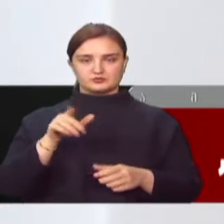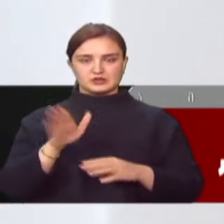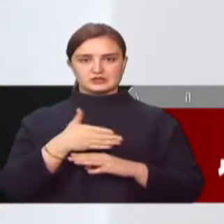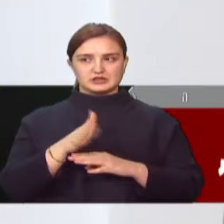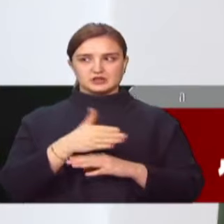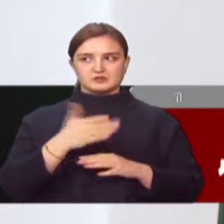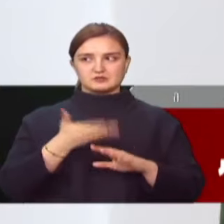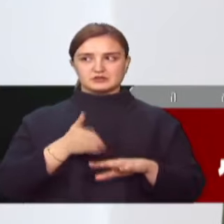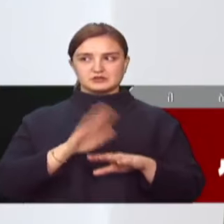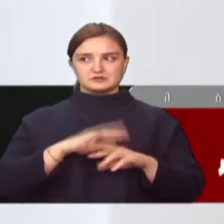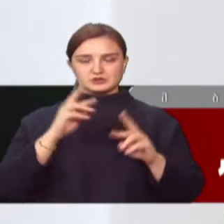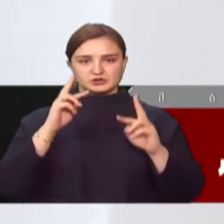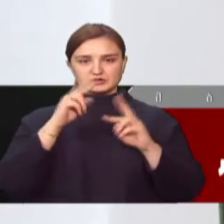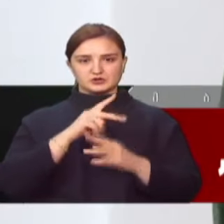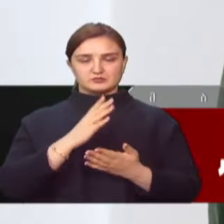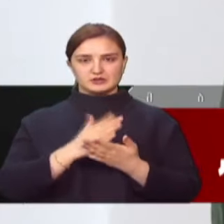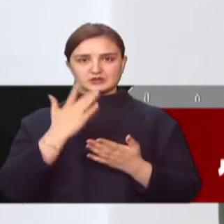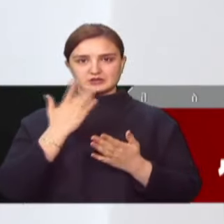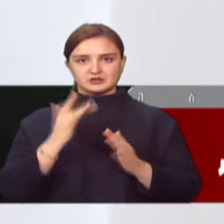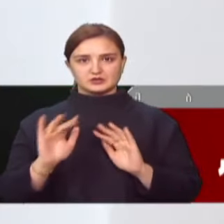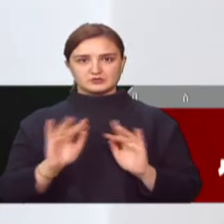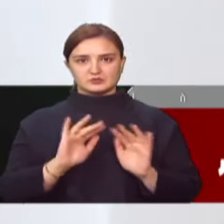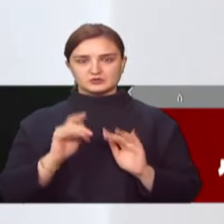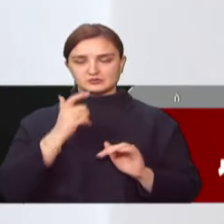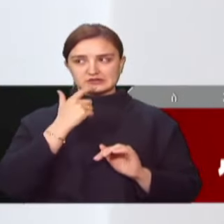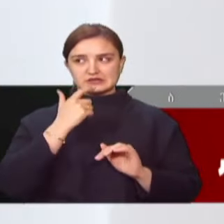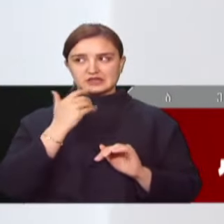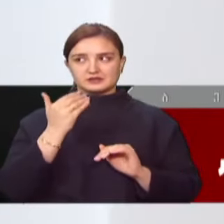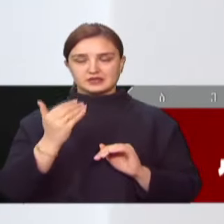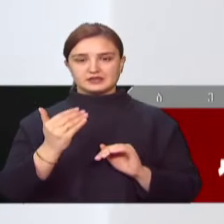დრო გაიარა ნაციონალური მოძრაობა მიხეილ სააკაშვილის, თქვათ,